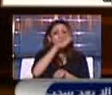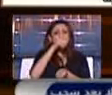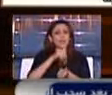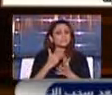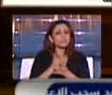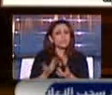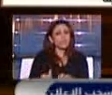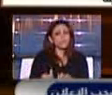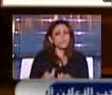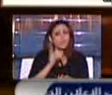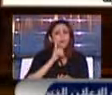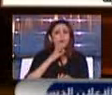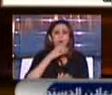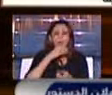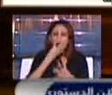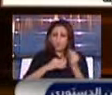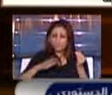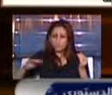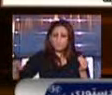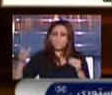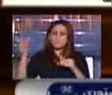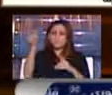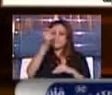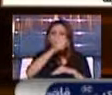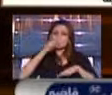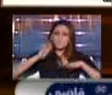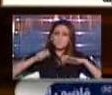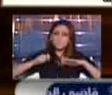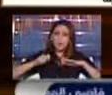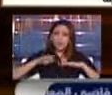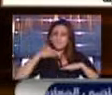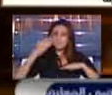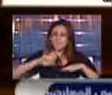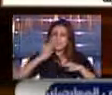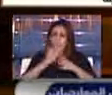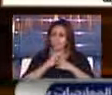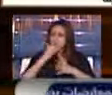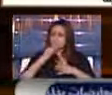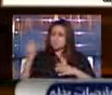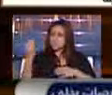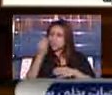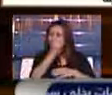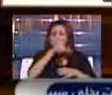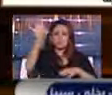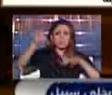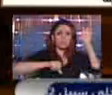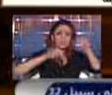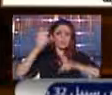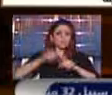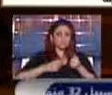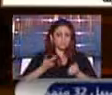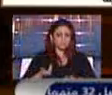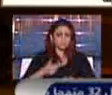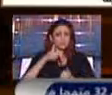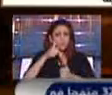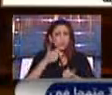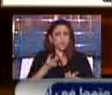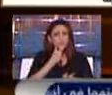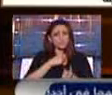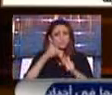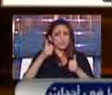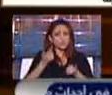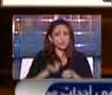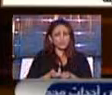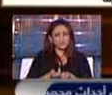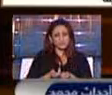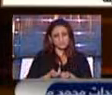الاستثنائيه والسياسيه وبتطالبوا بوكاله النائب العام، ترجعوا تنقلوا على الكلام ده ليه تاني؟ فهو ده كل يعني المحاكمات